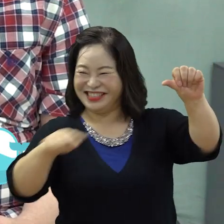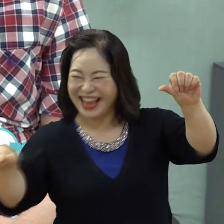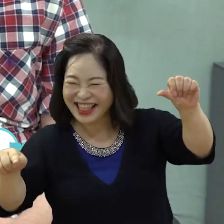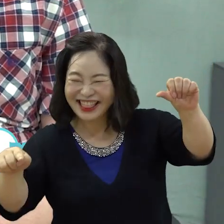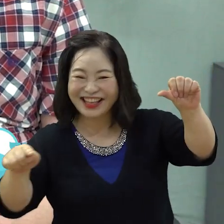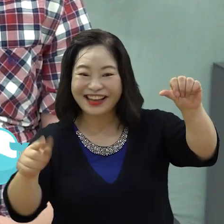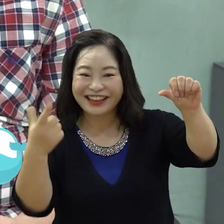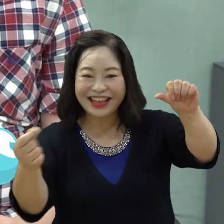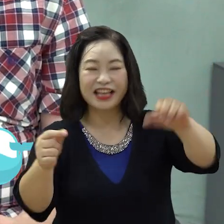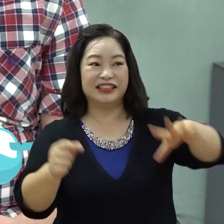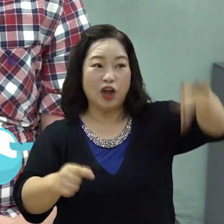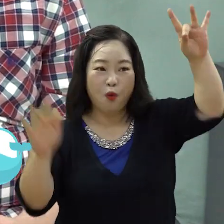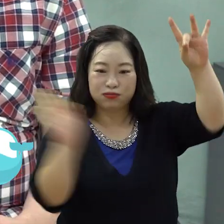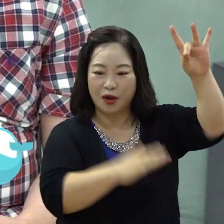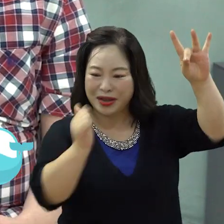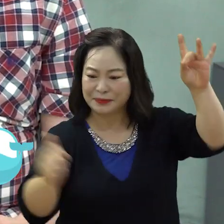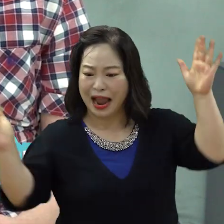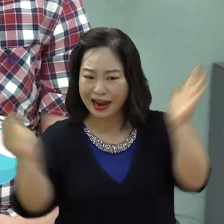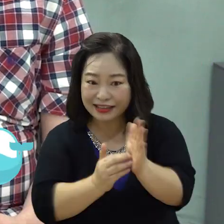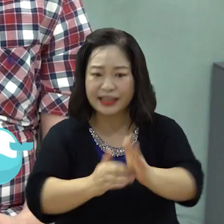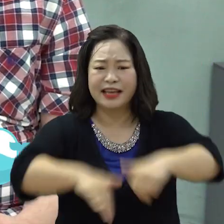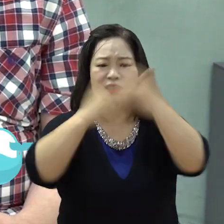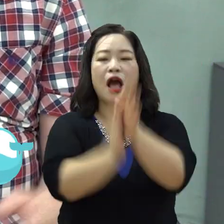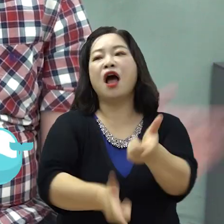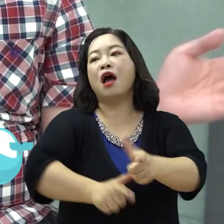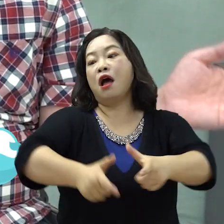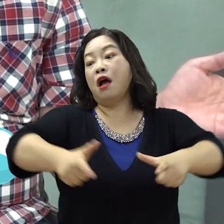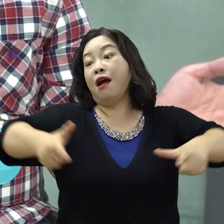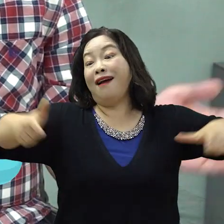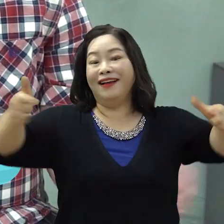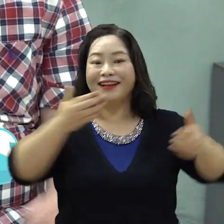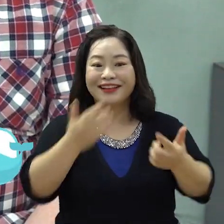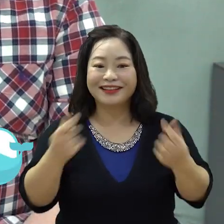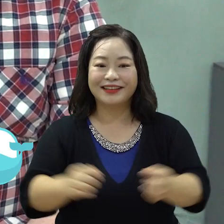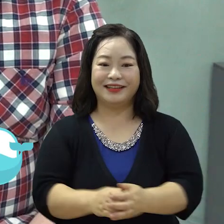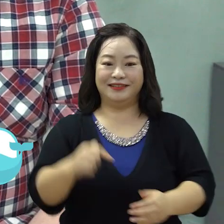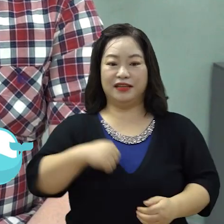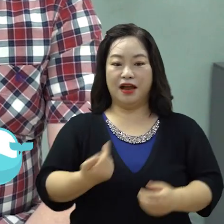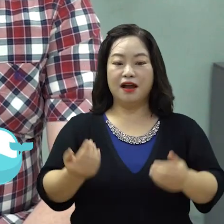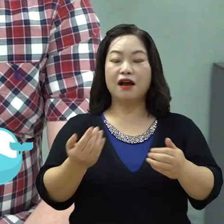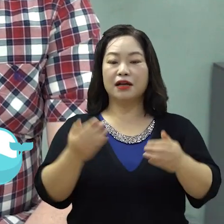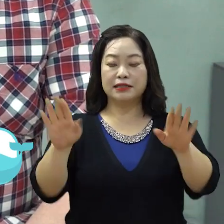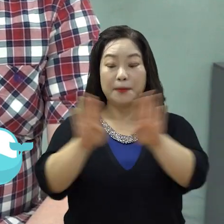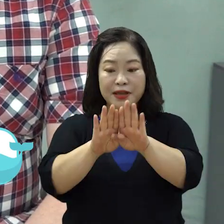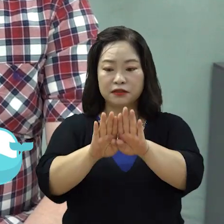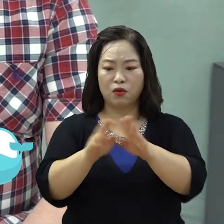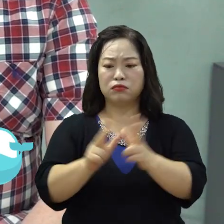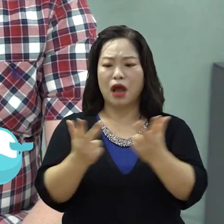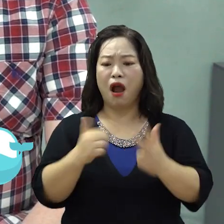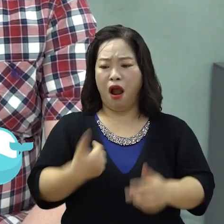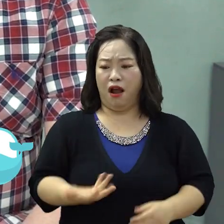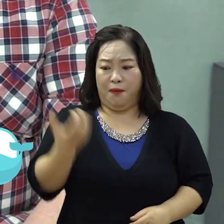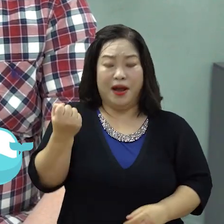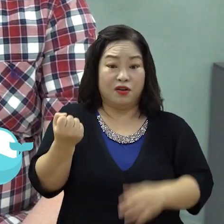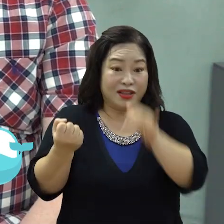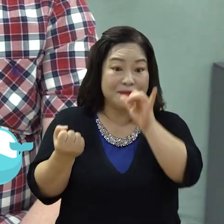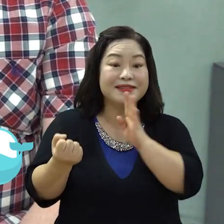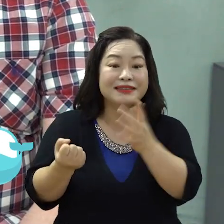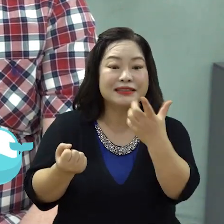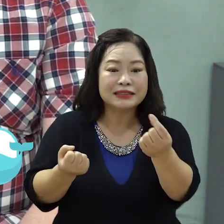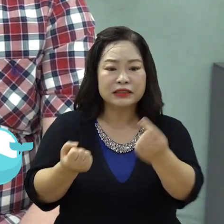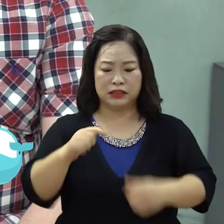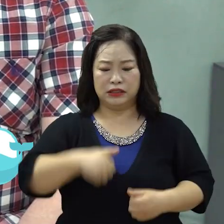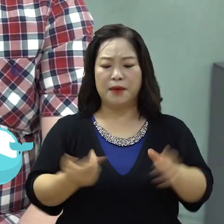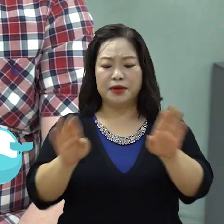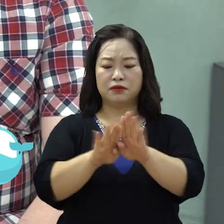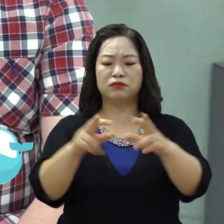요약할 수 있어요. 처음부터 하나부터 열까지 다 달라요, 진짜. 제가 자폐성 장애를 갖고 있는 건 사실인데요. 근데